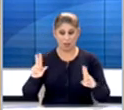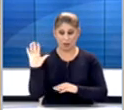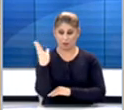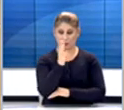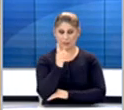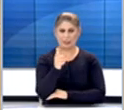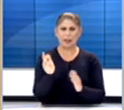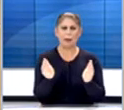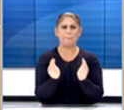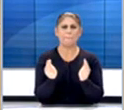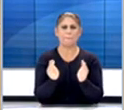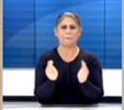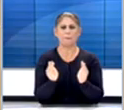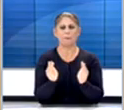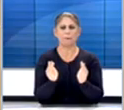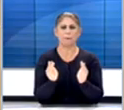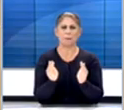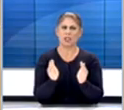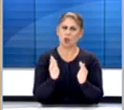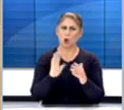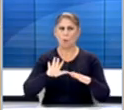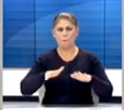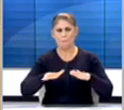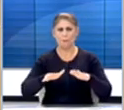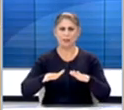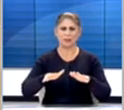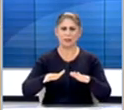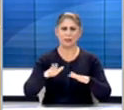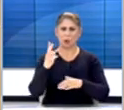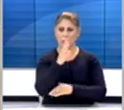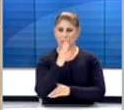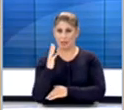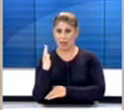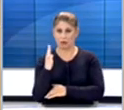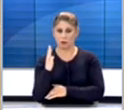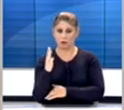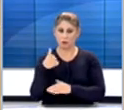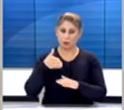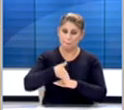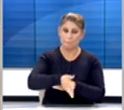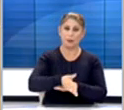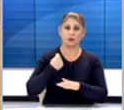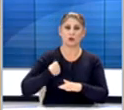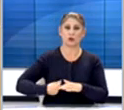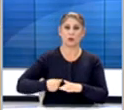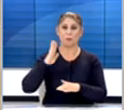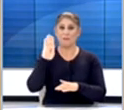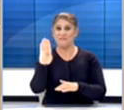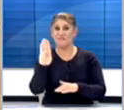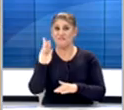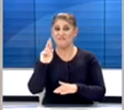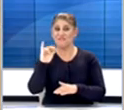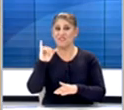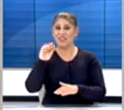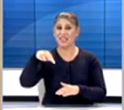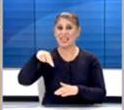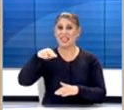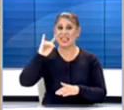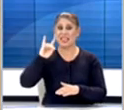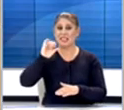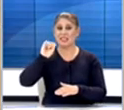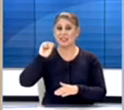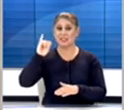ένα μικρό μεσαίο δάσος Αλσίλιο, το οποίο βρισκόταν μέσα στο Δήμο Βρυλισσίων. Και βγήκε ο Δήμαρχος Βρυλισσίων και είπε: